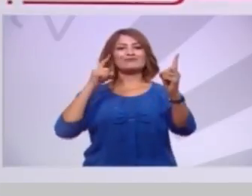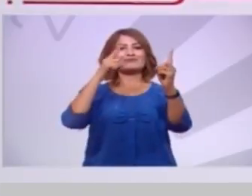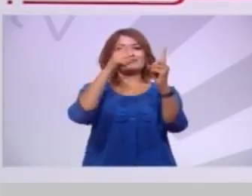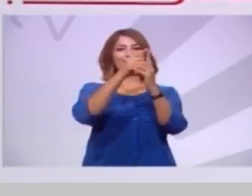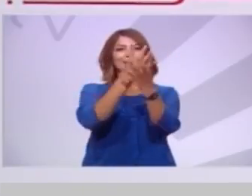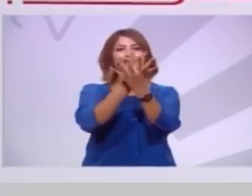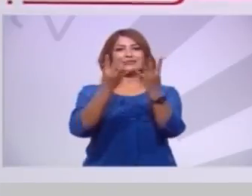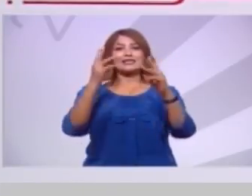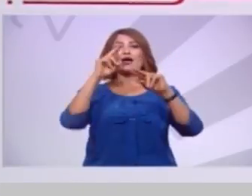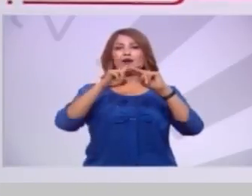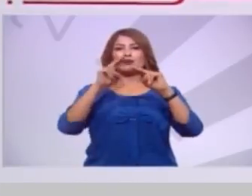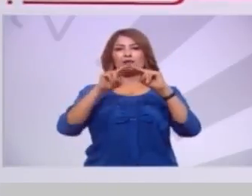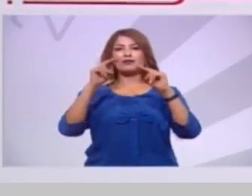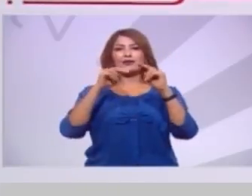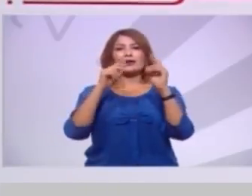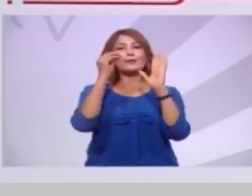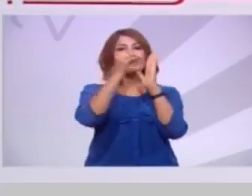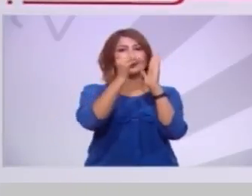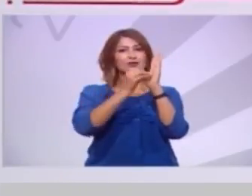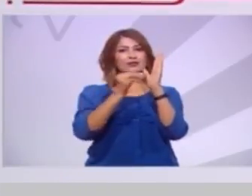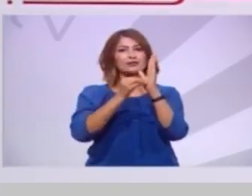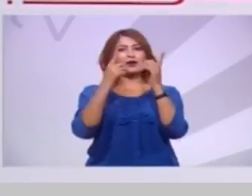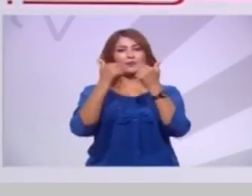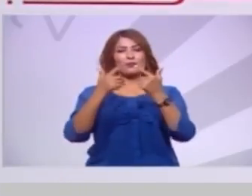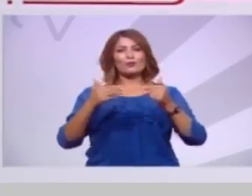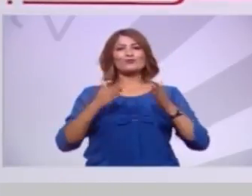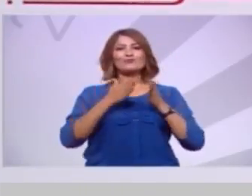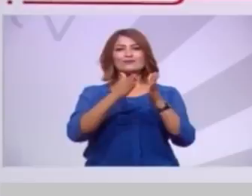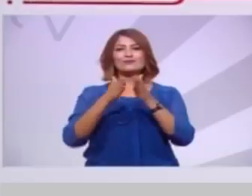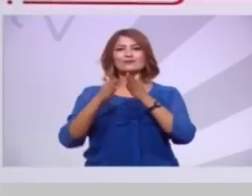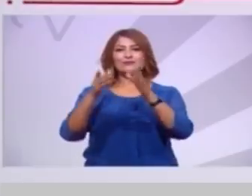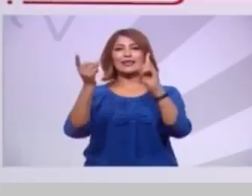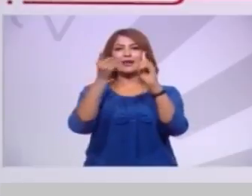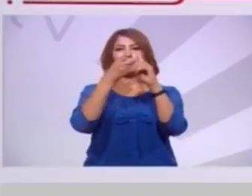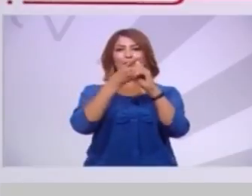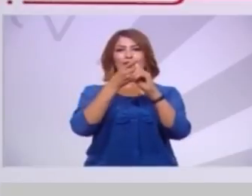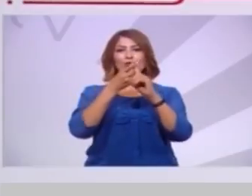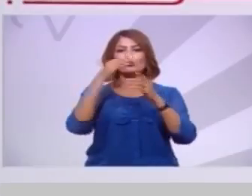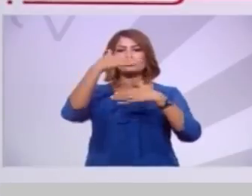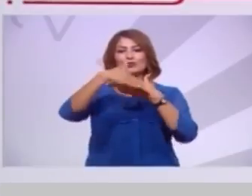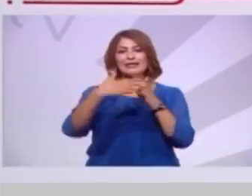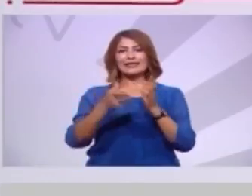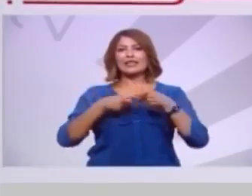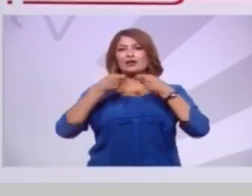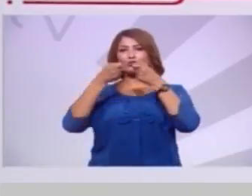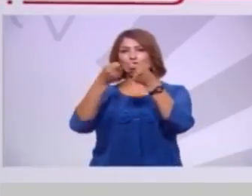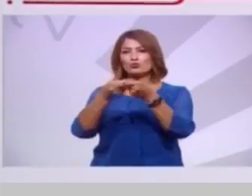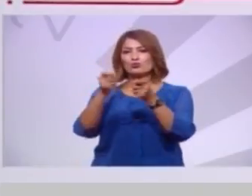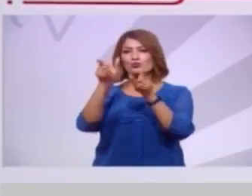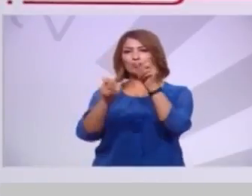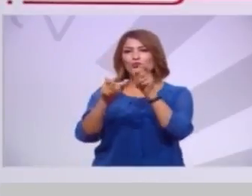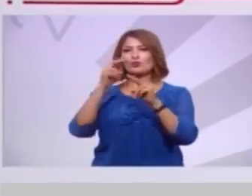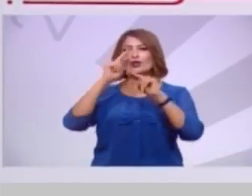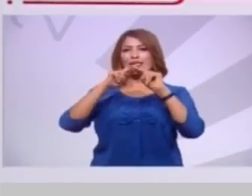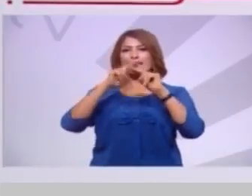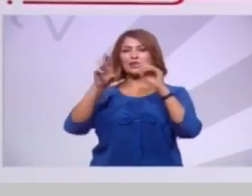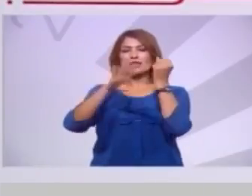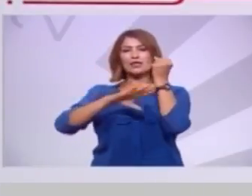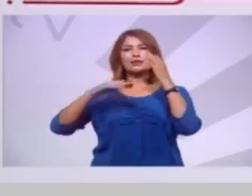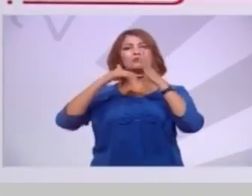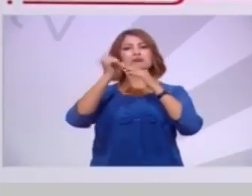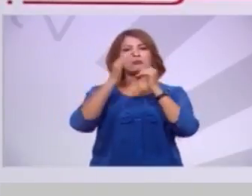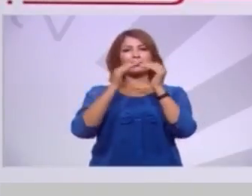والاصلاحات في كل القطاعات لعل من ابرزها بعض صندوق للزكاه وتحسين البنيه التحتيه